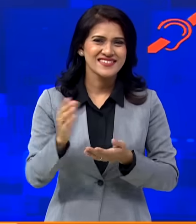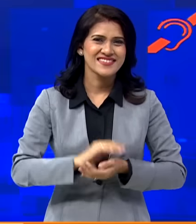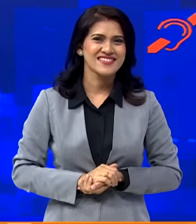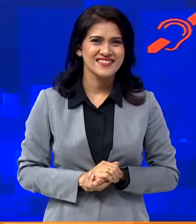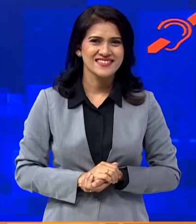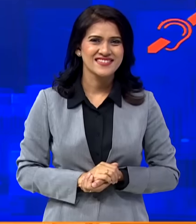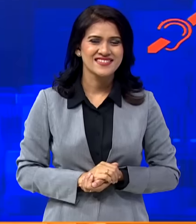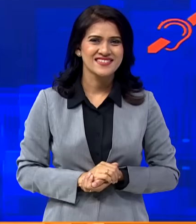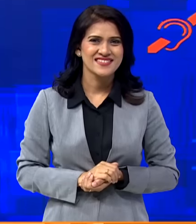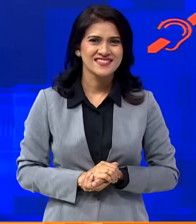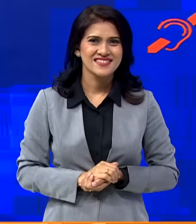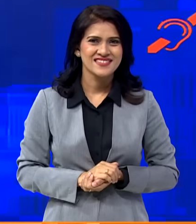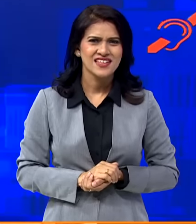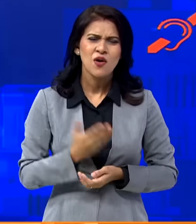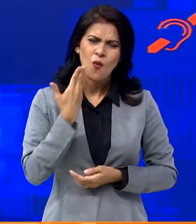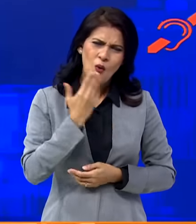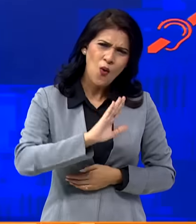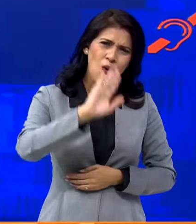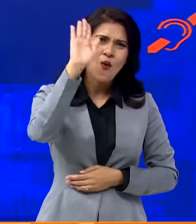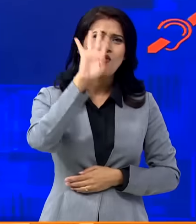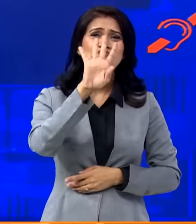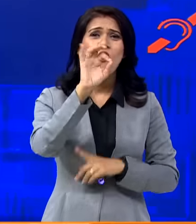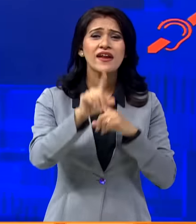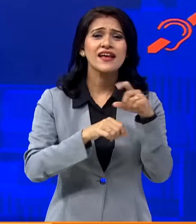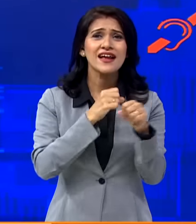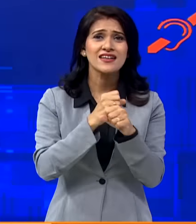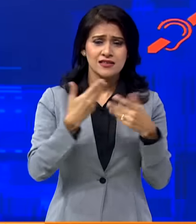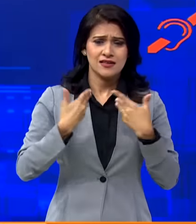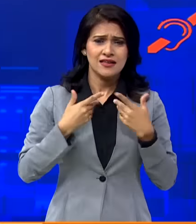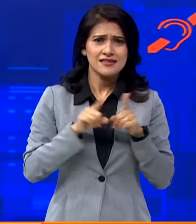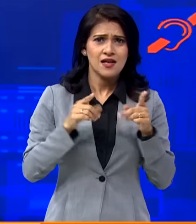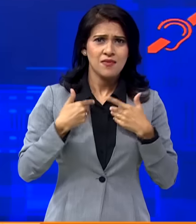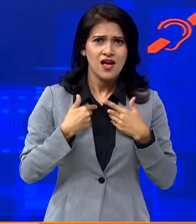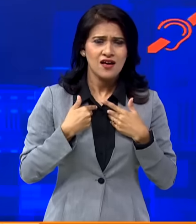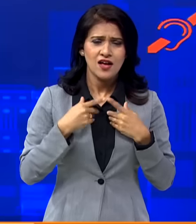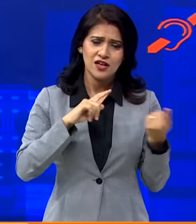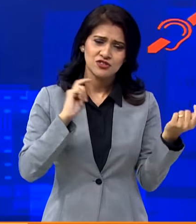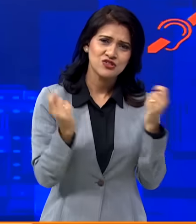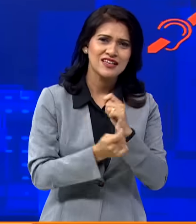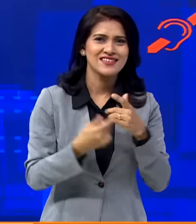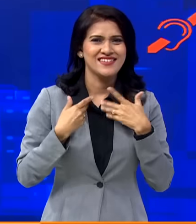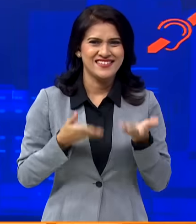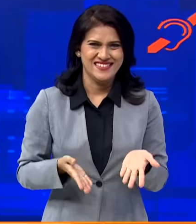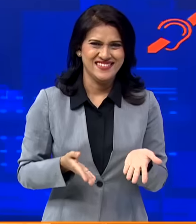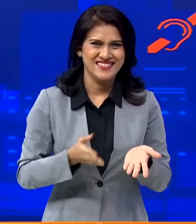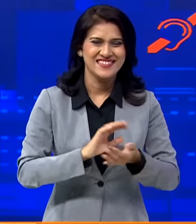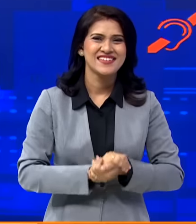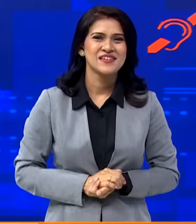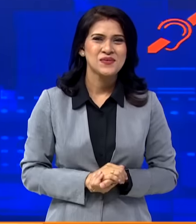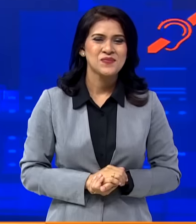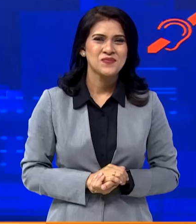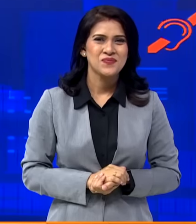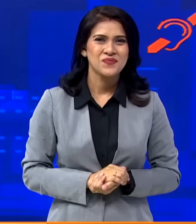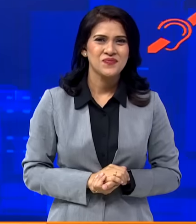अदाएं ये ये 40 साल पुराना प्रमोद कृष्णव है मत समझ लेना